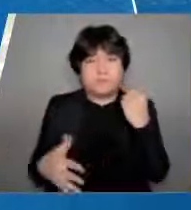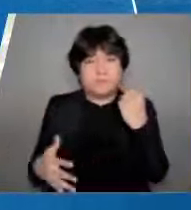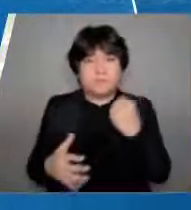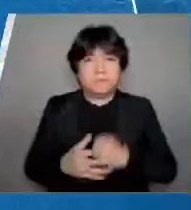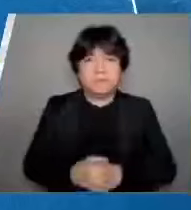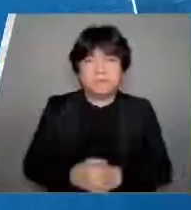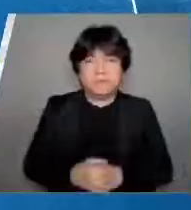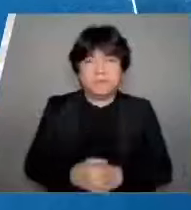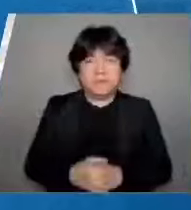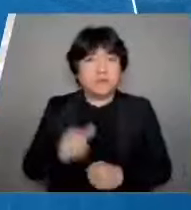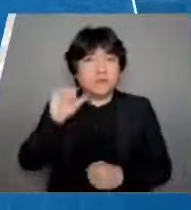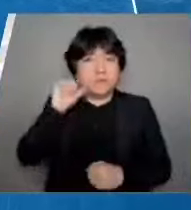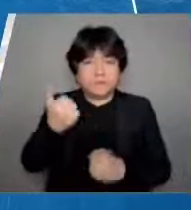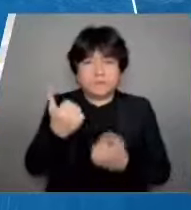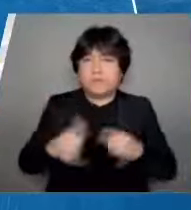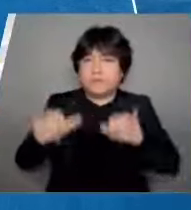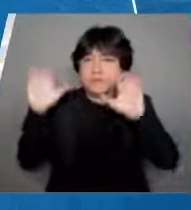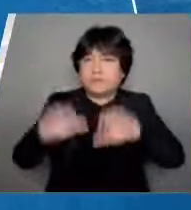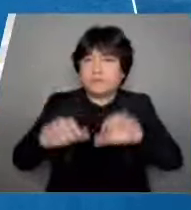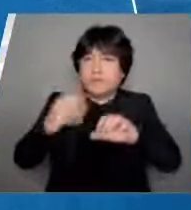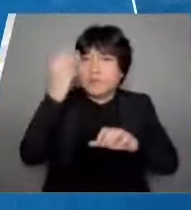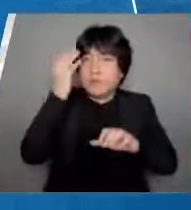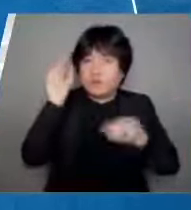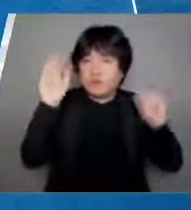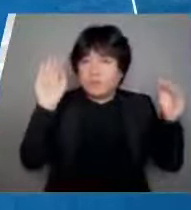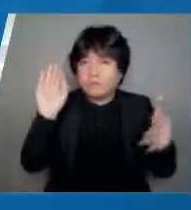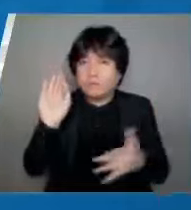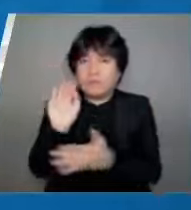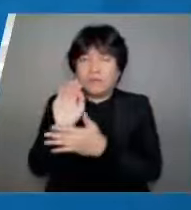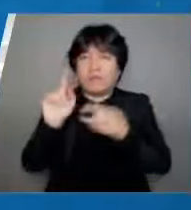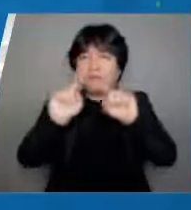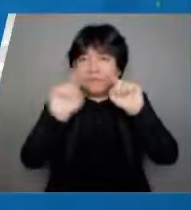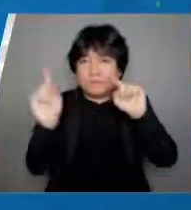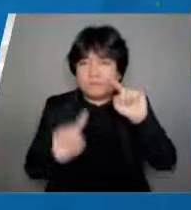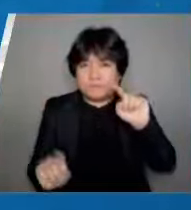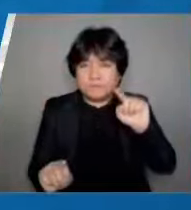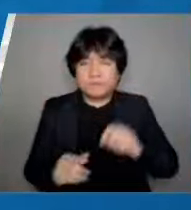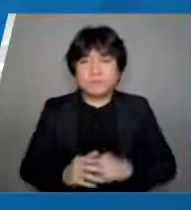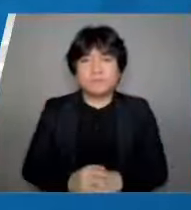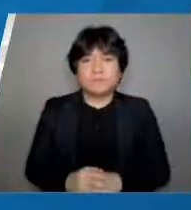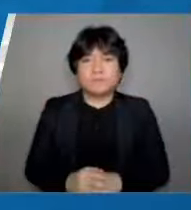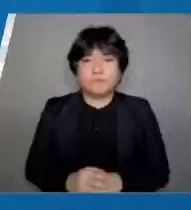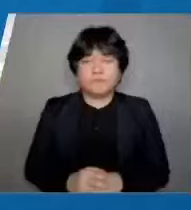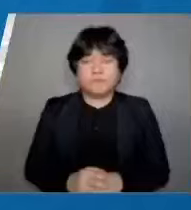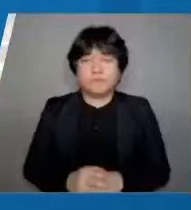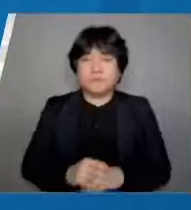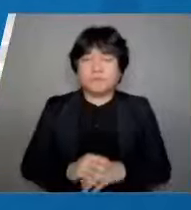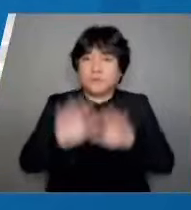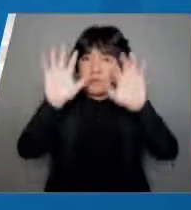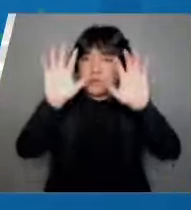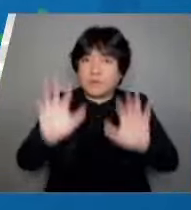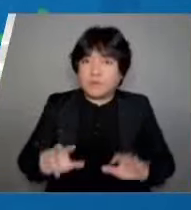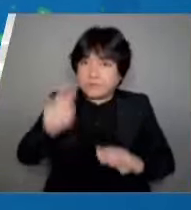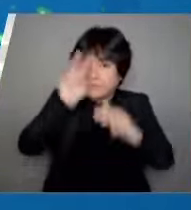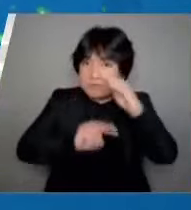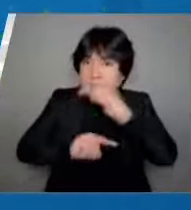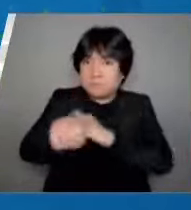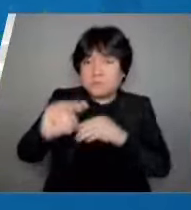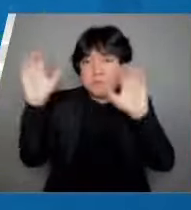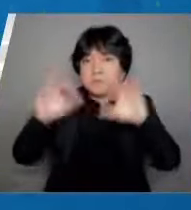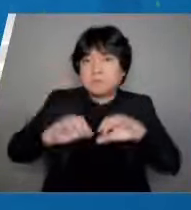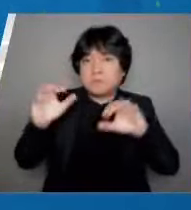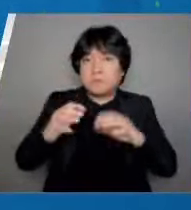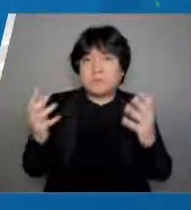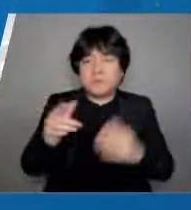bansa bukas dahil sa habagat at localized thunderstorms. Base sa datos ng Metro Weather, mataas pa rin ang tsansa ng ulan sa malaking bahagi ng